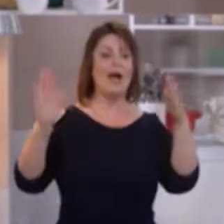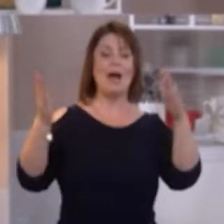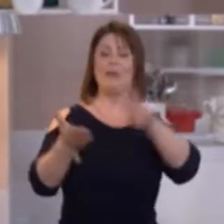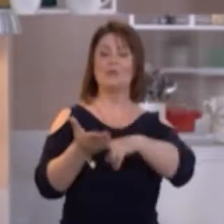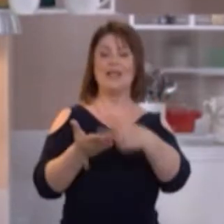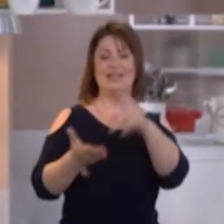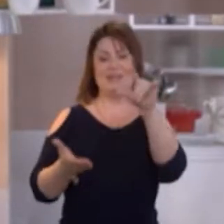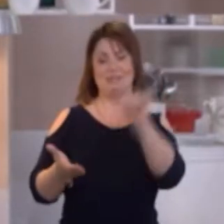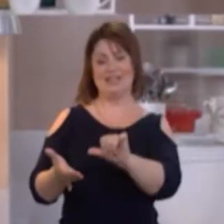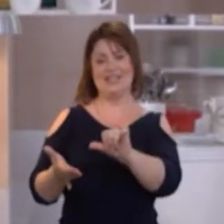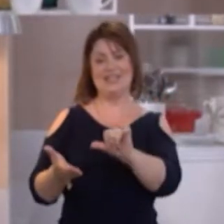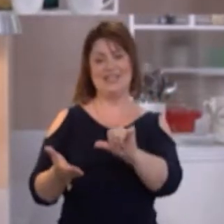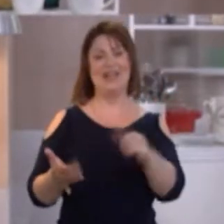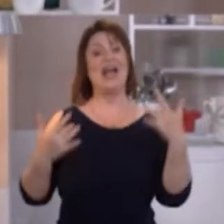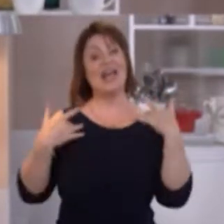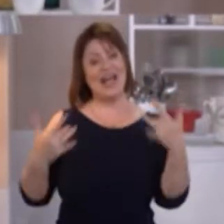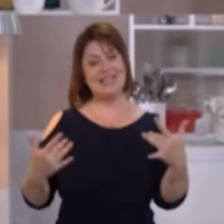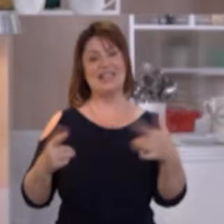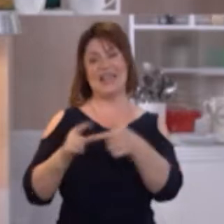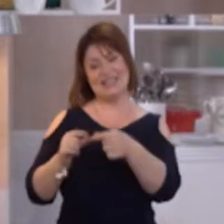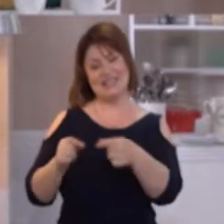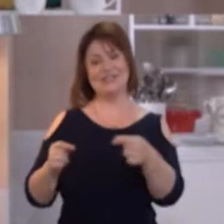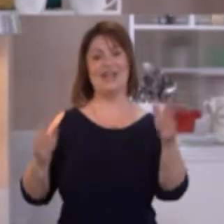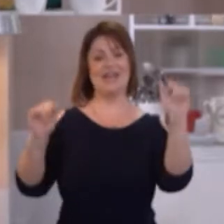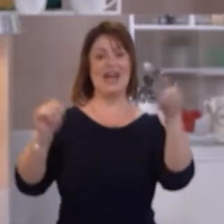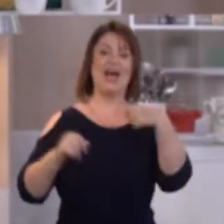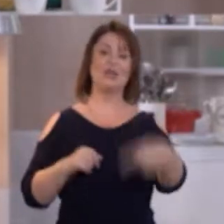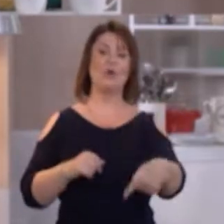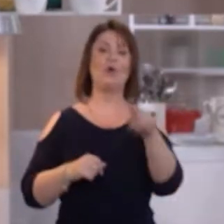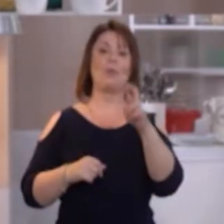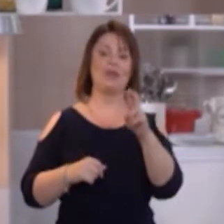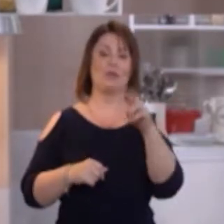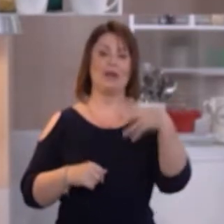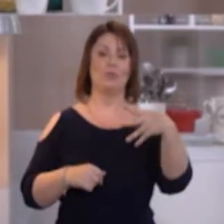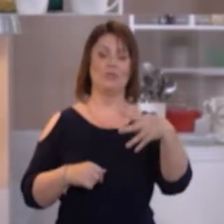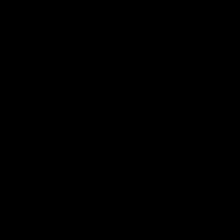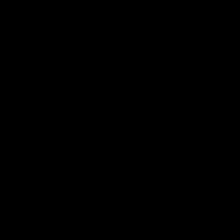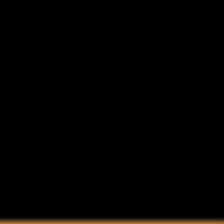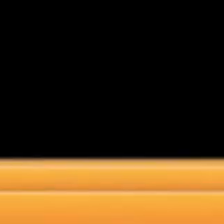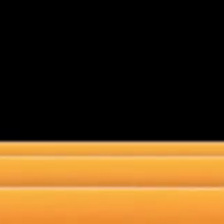all'interprete LIS. All'interprete LIS. Grazie, grazie Rosaria. A dopo con Roberto Valbuzzi. Ciao.